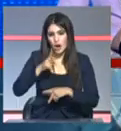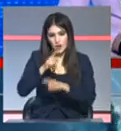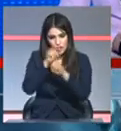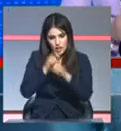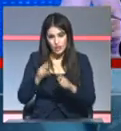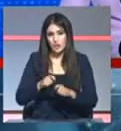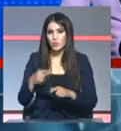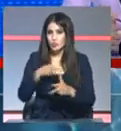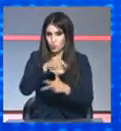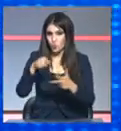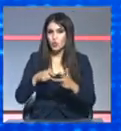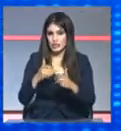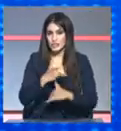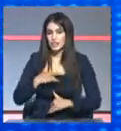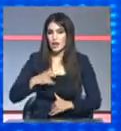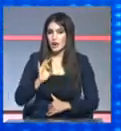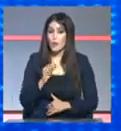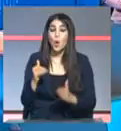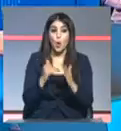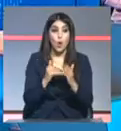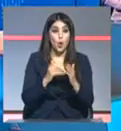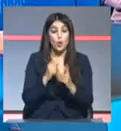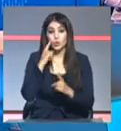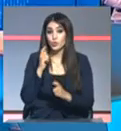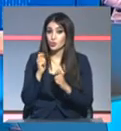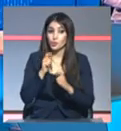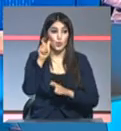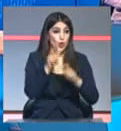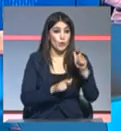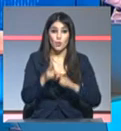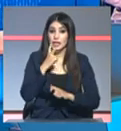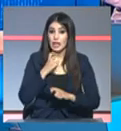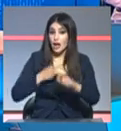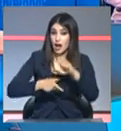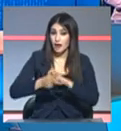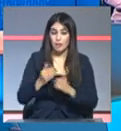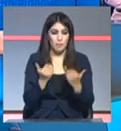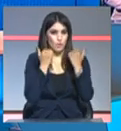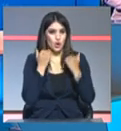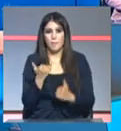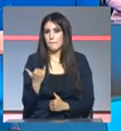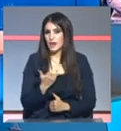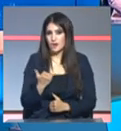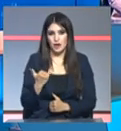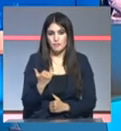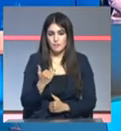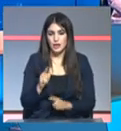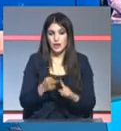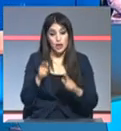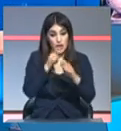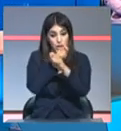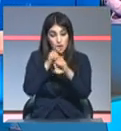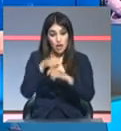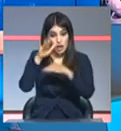وضع دقيق يستوجب مزيدا من الحيطه والحذر وعدم اه اه التراخي والتهاون بهذا الفيروس